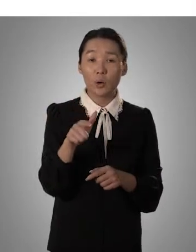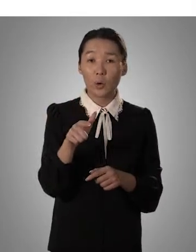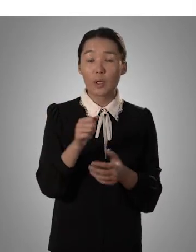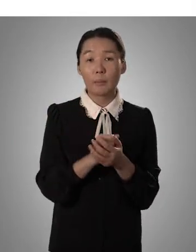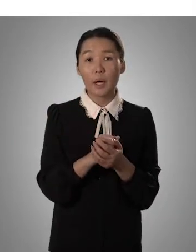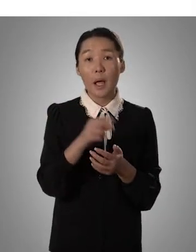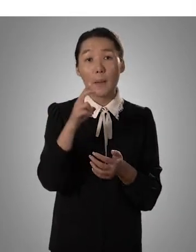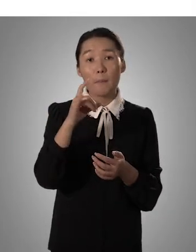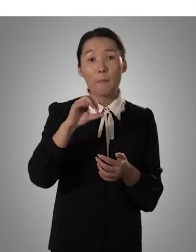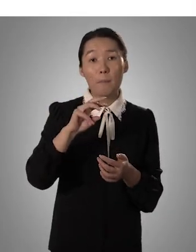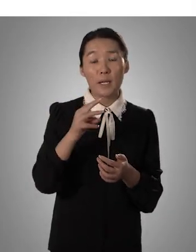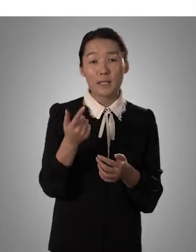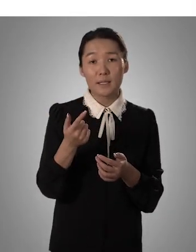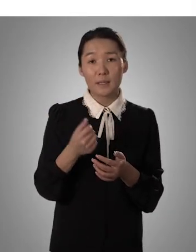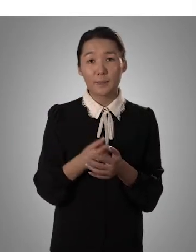быть